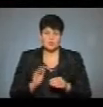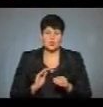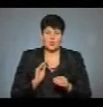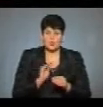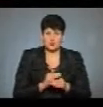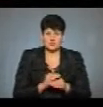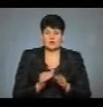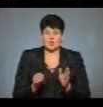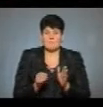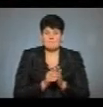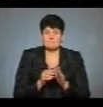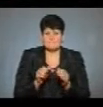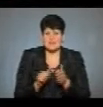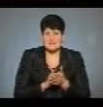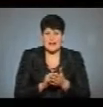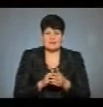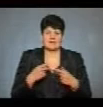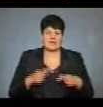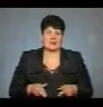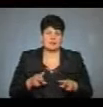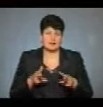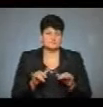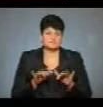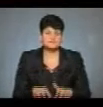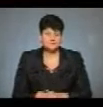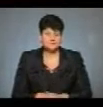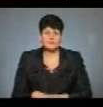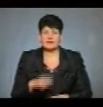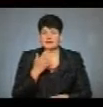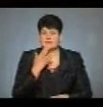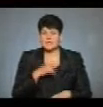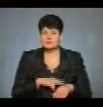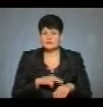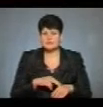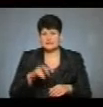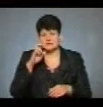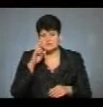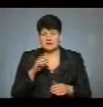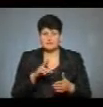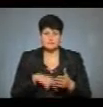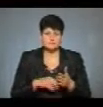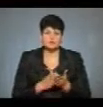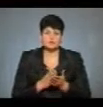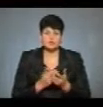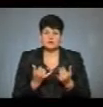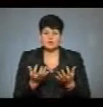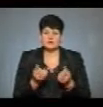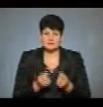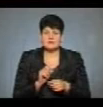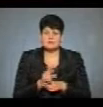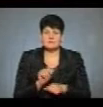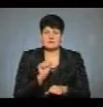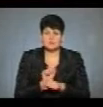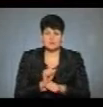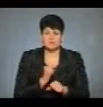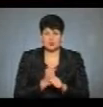долучені до матеріалів кримінального провадження. Національна поліція та Державна фіскальна служба сьогодні отримали завдання припинити